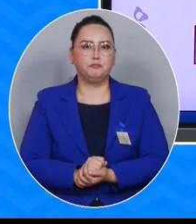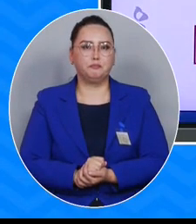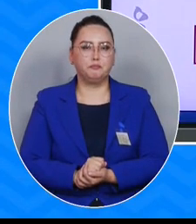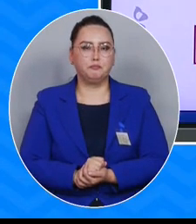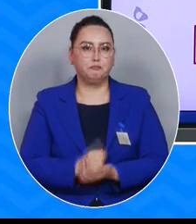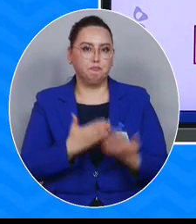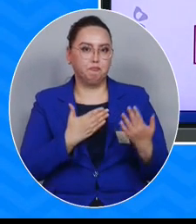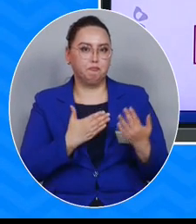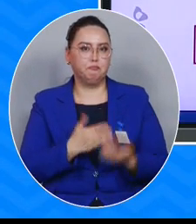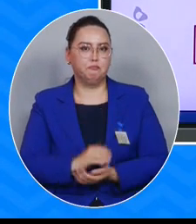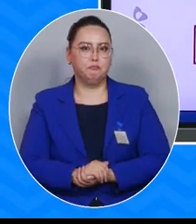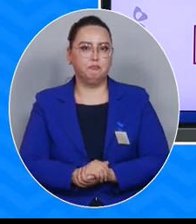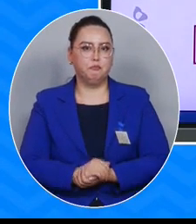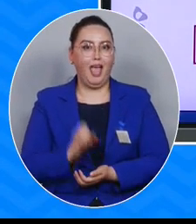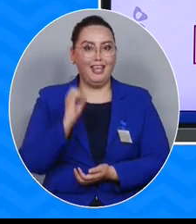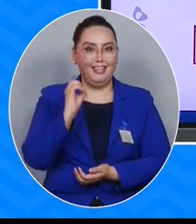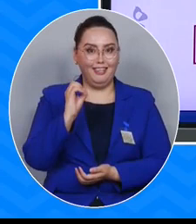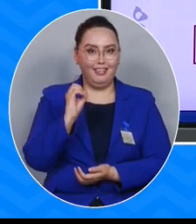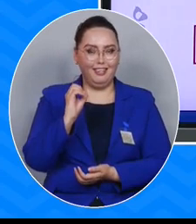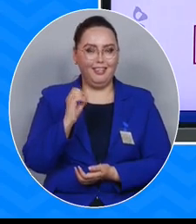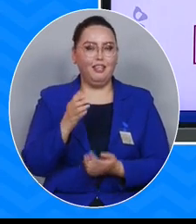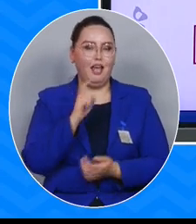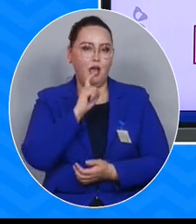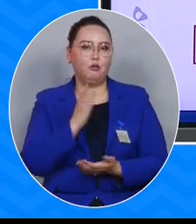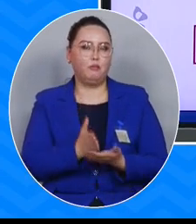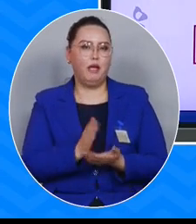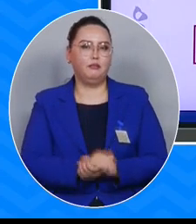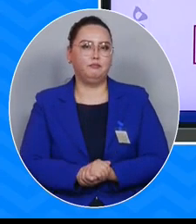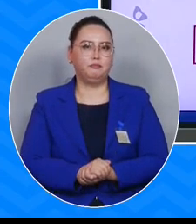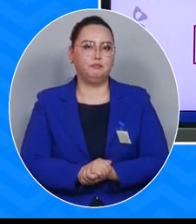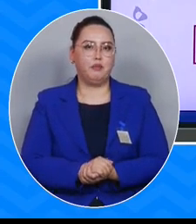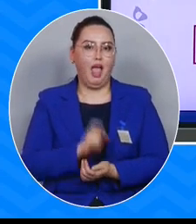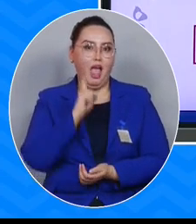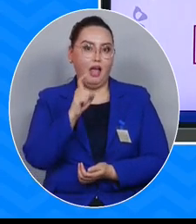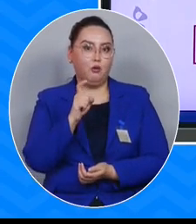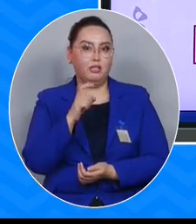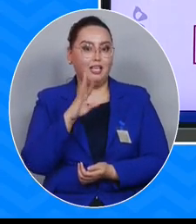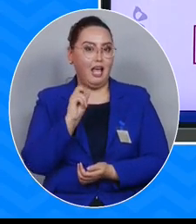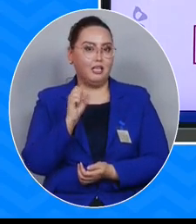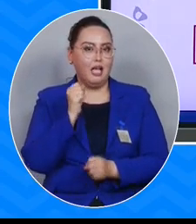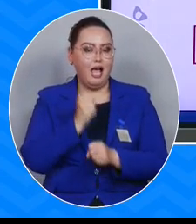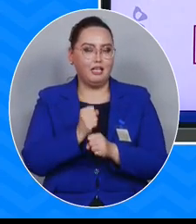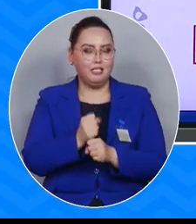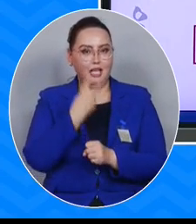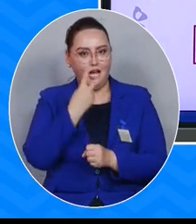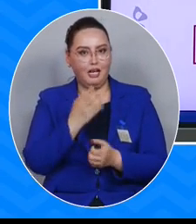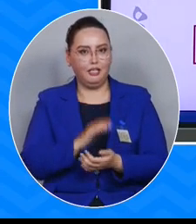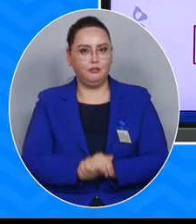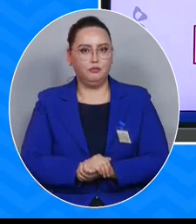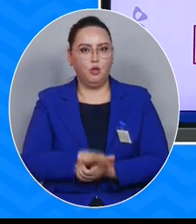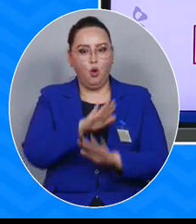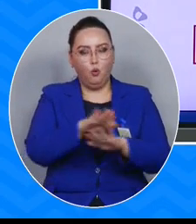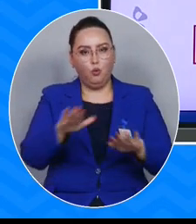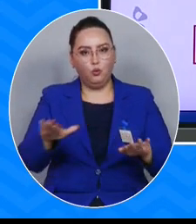зоргэлсэн төл точмжгэсэн ем харүйлтвээн. Ээн харүйлтэй хүүхтүй дияж ажэлсэн бүгдээрэй харчхай. Нээ хүхтүй